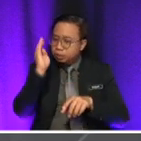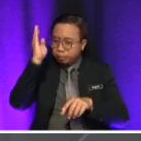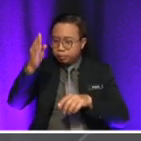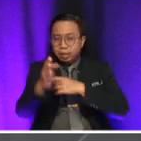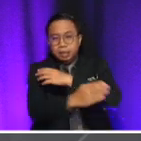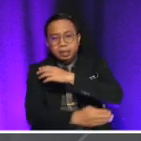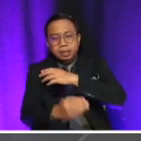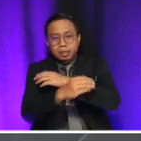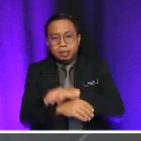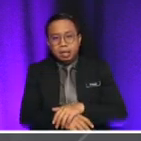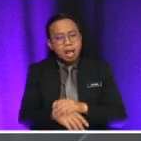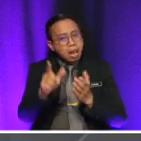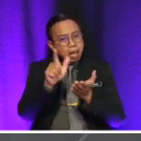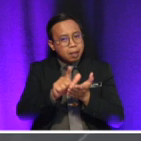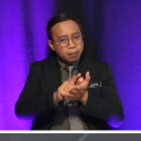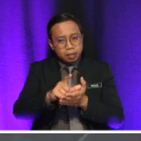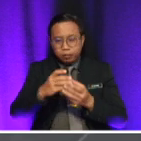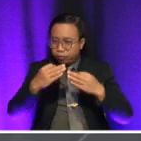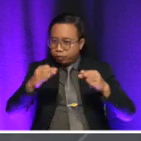demokrasi keren